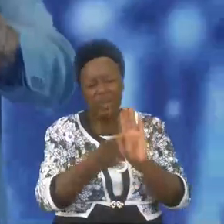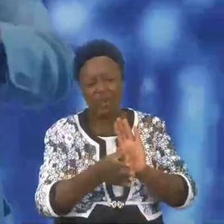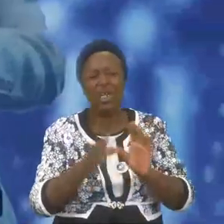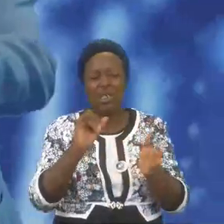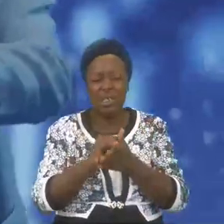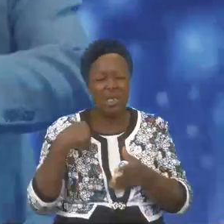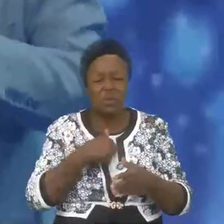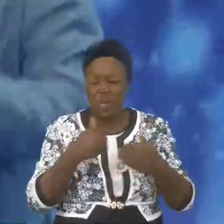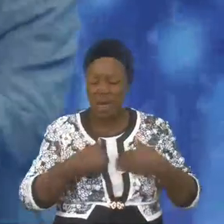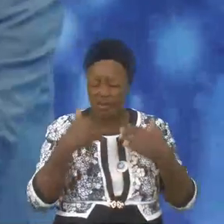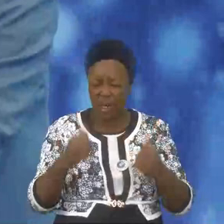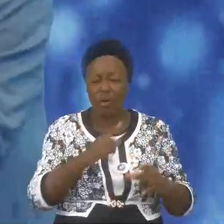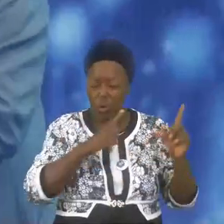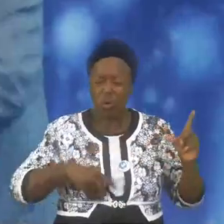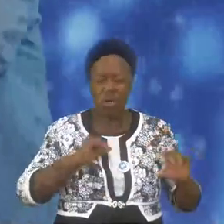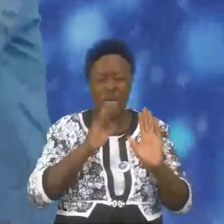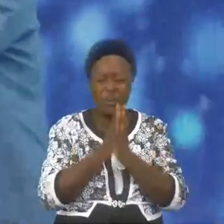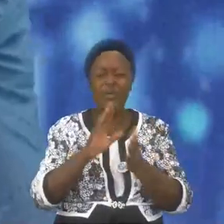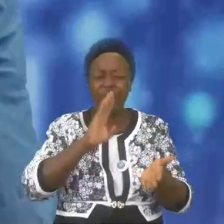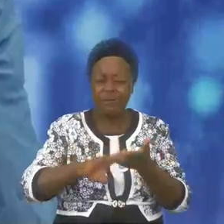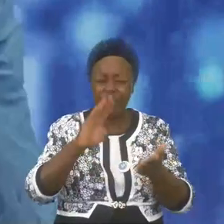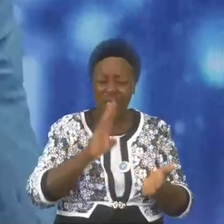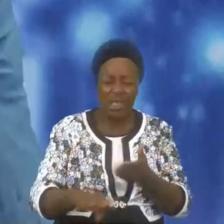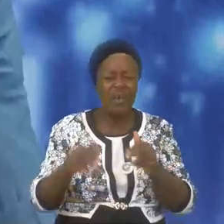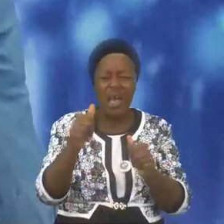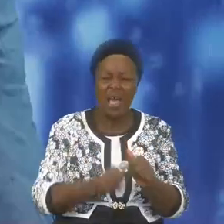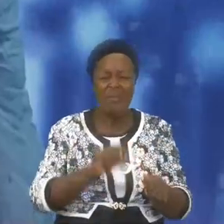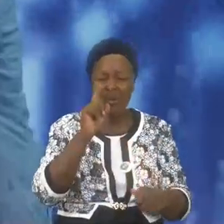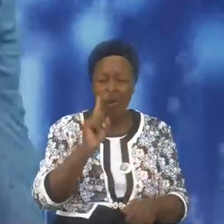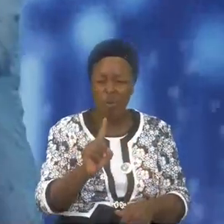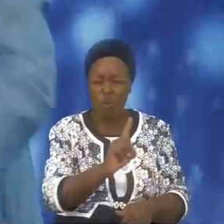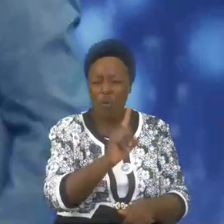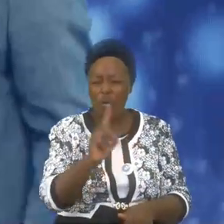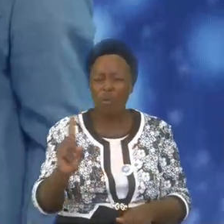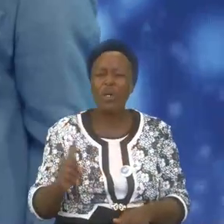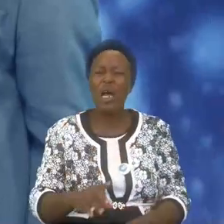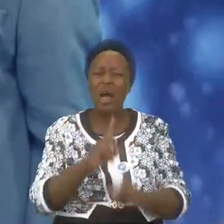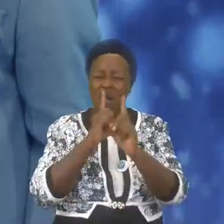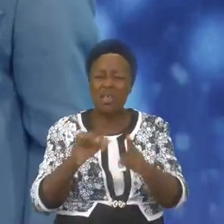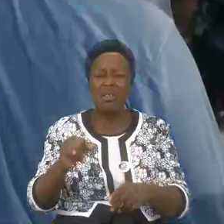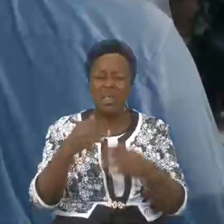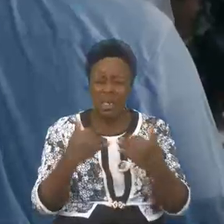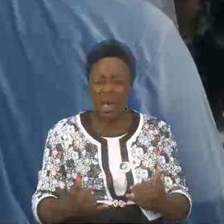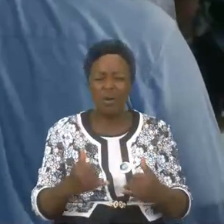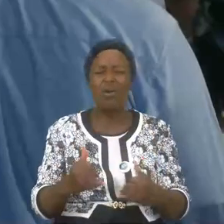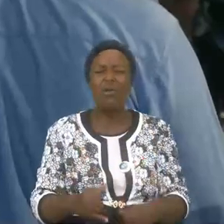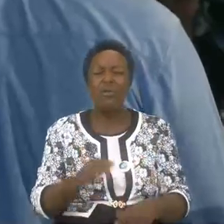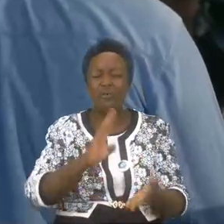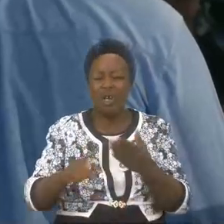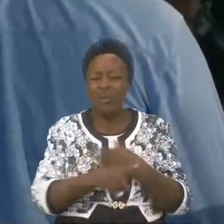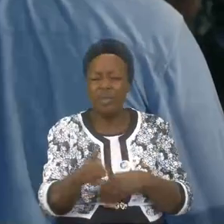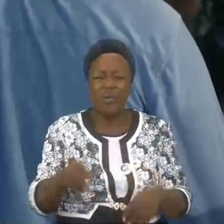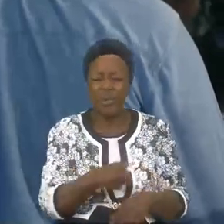conversion que nous avons maintenant. Seigneur, je prie, pardonne à chacun comme